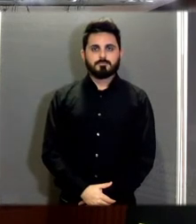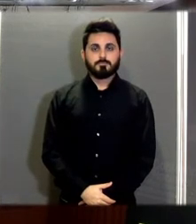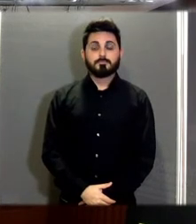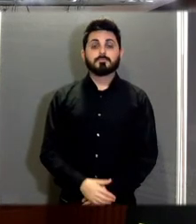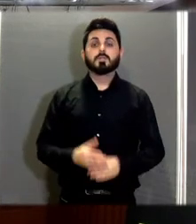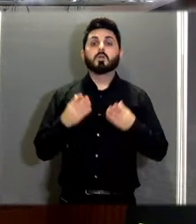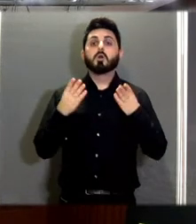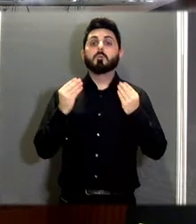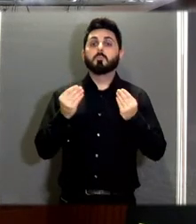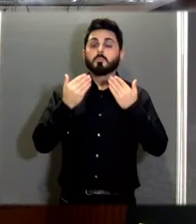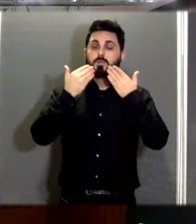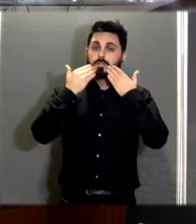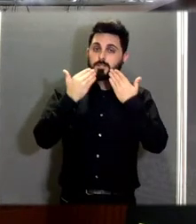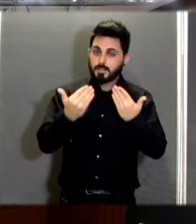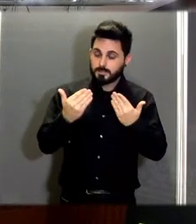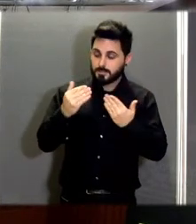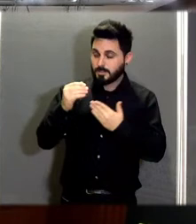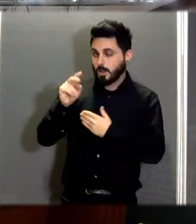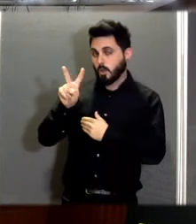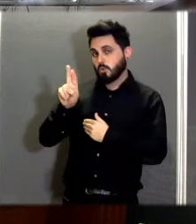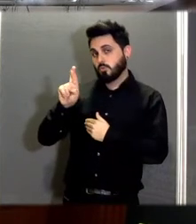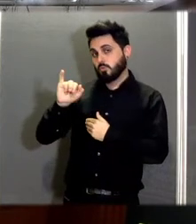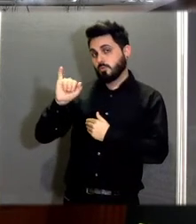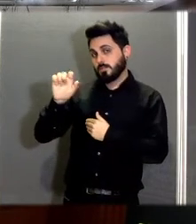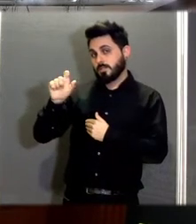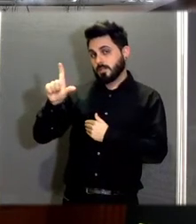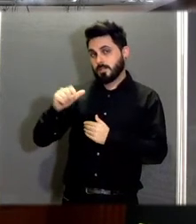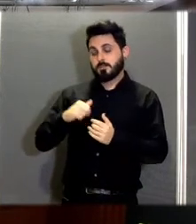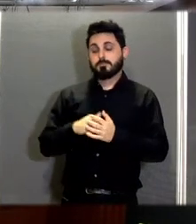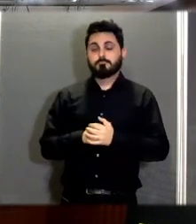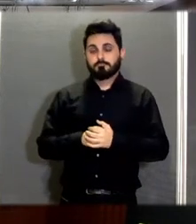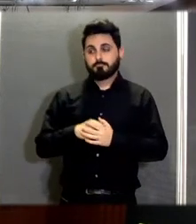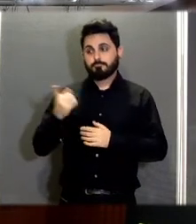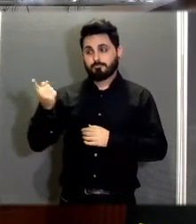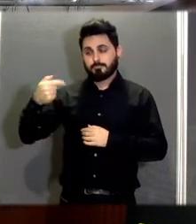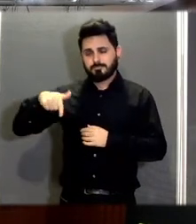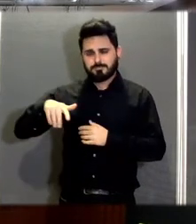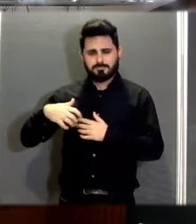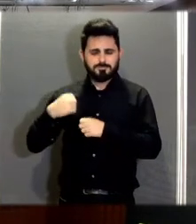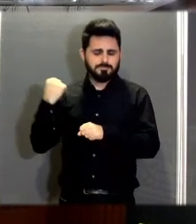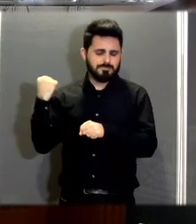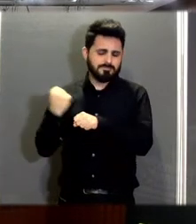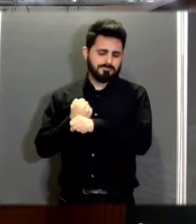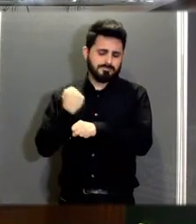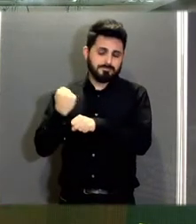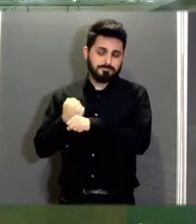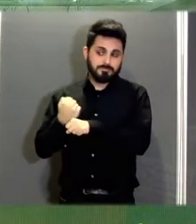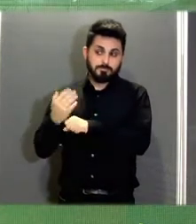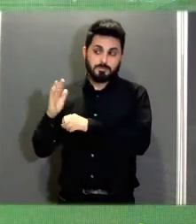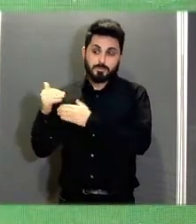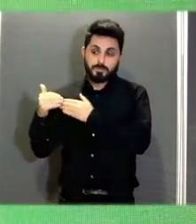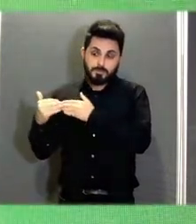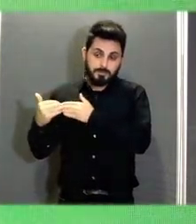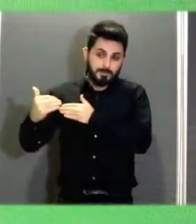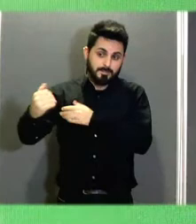Moltes gràcies, Oriol. Realment vau fer molta feina i n'hi ha molta per fer.